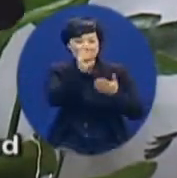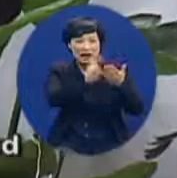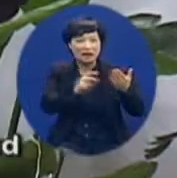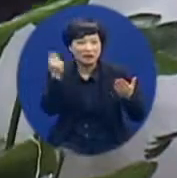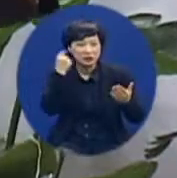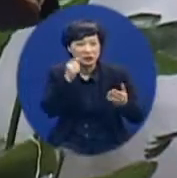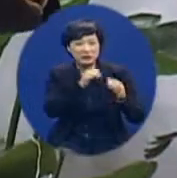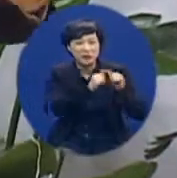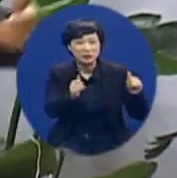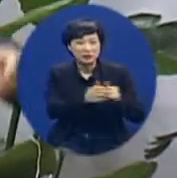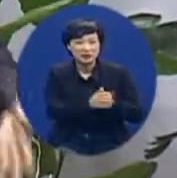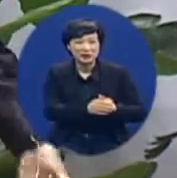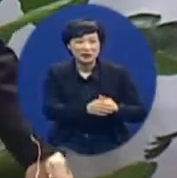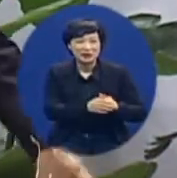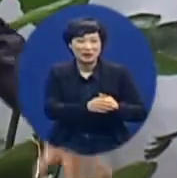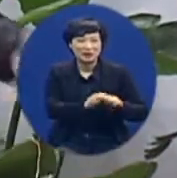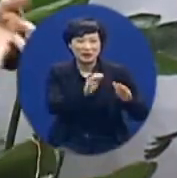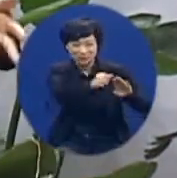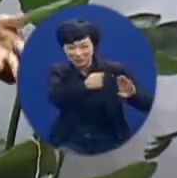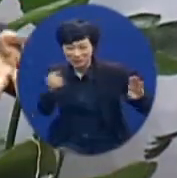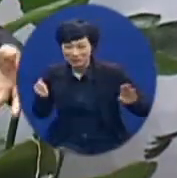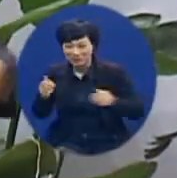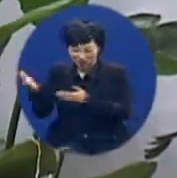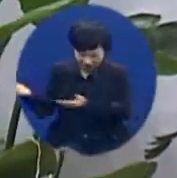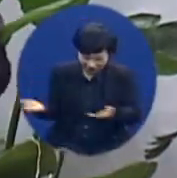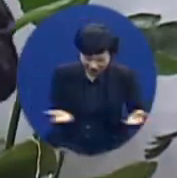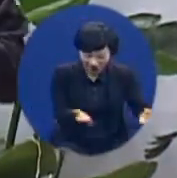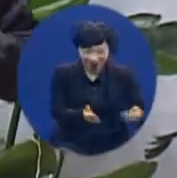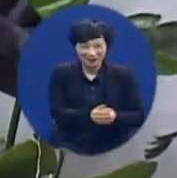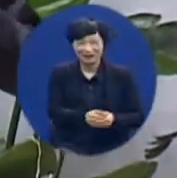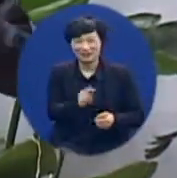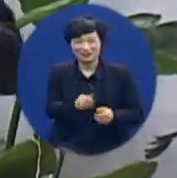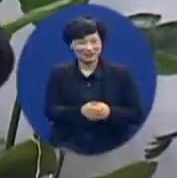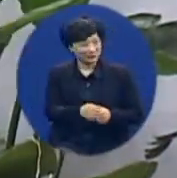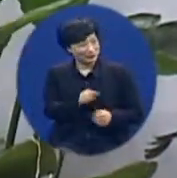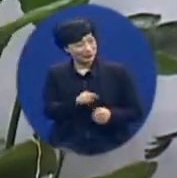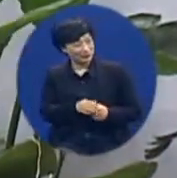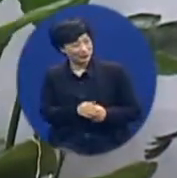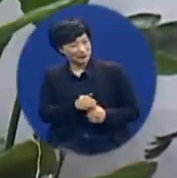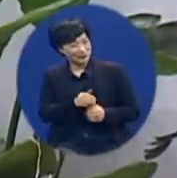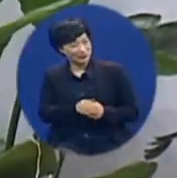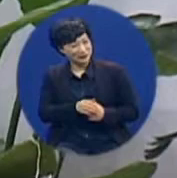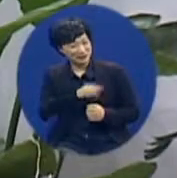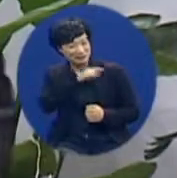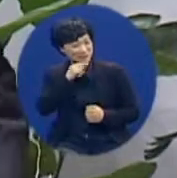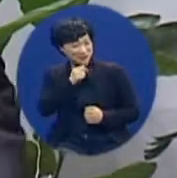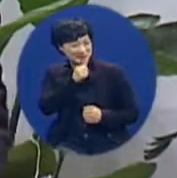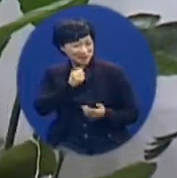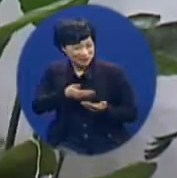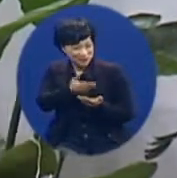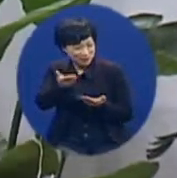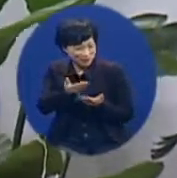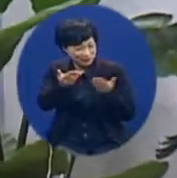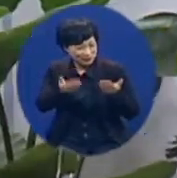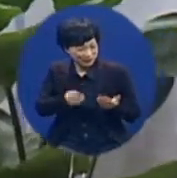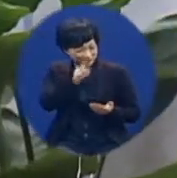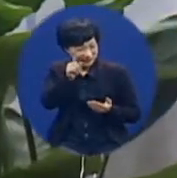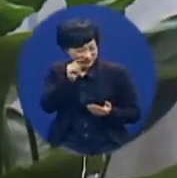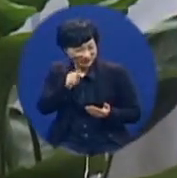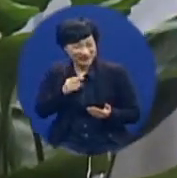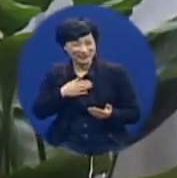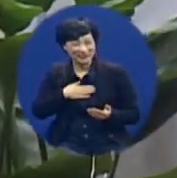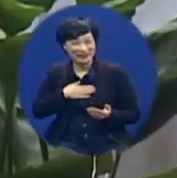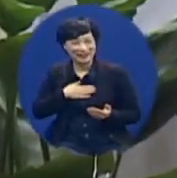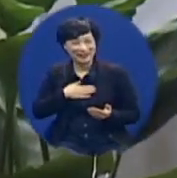치고 문을 열고 나와 다들 들으시되 아 이제 팥죽을 열라 나보다 들어가서 어린 속에